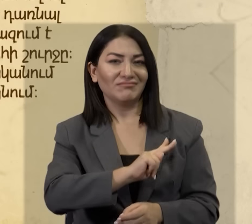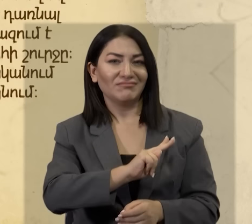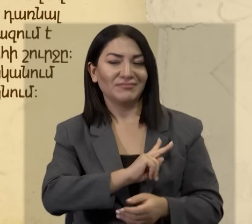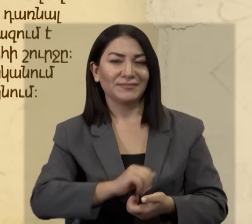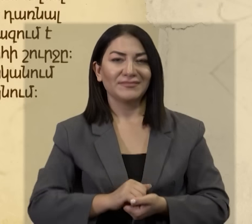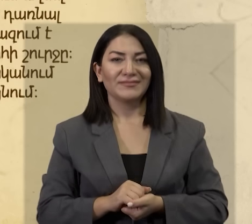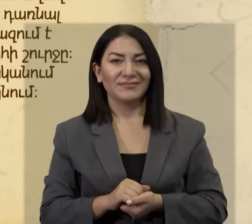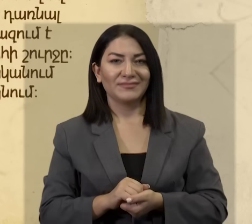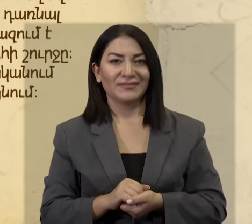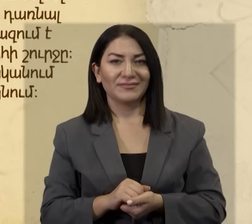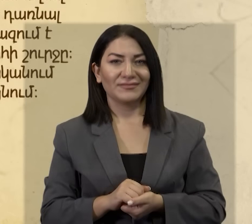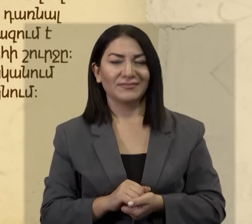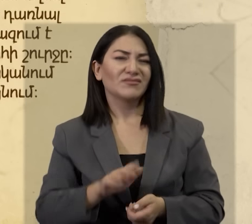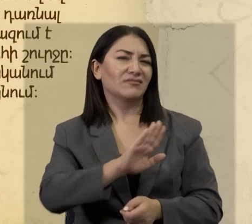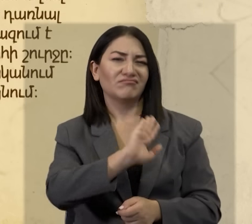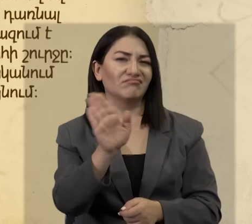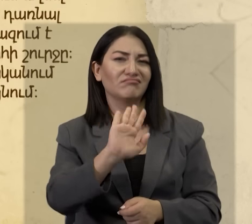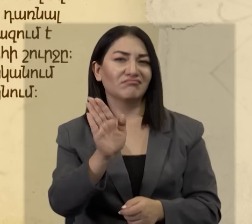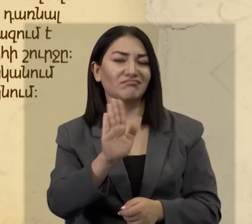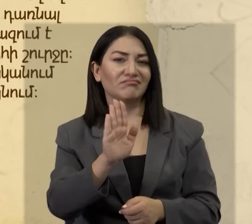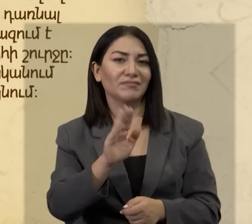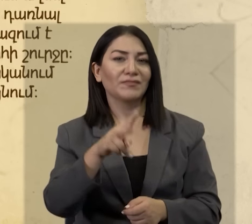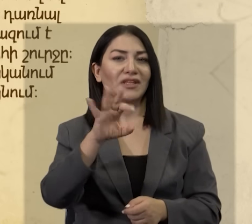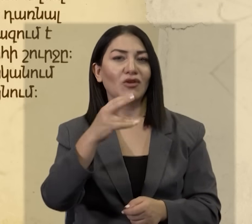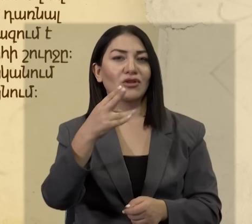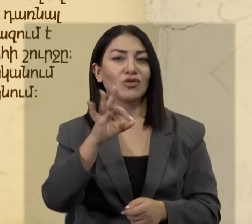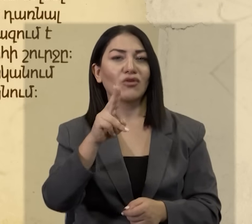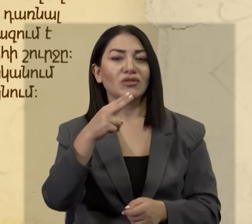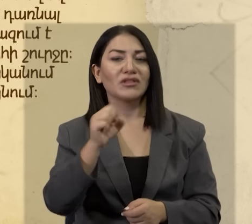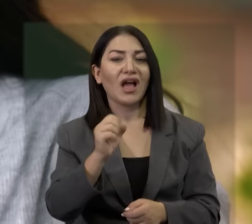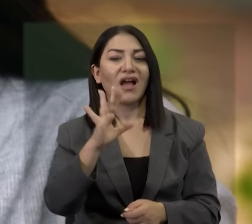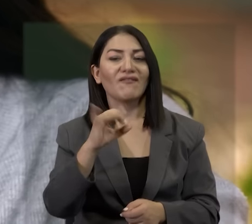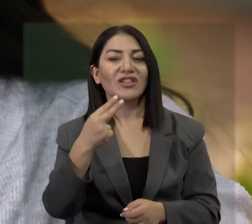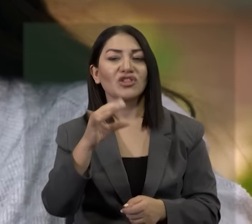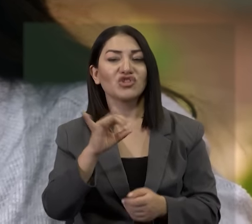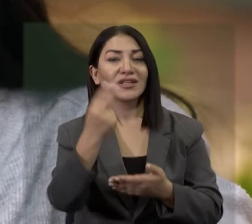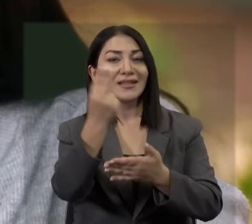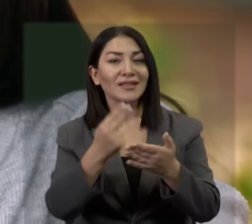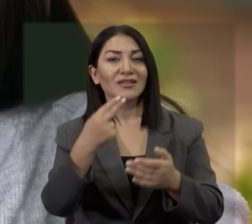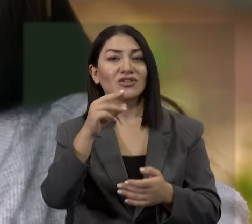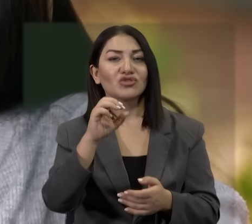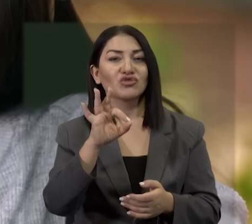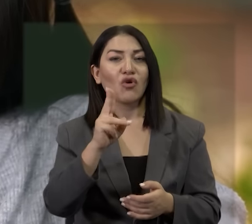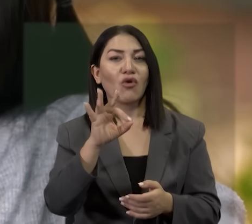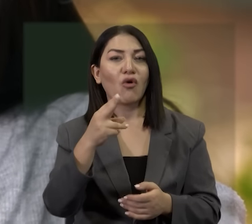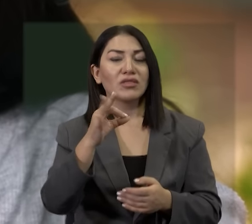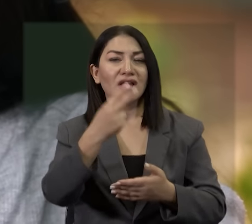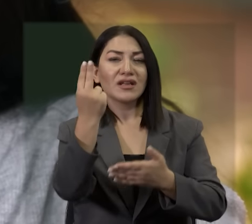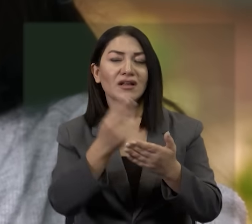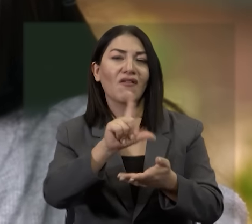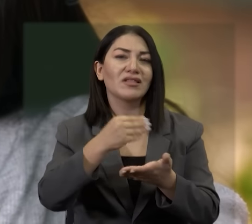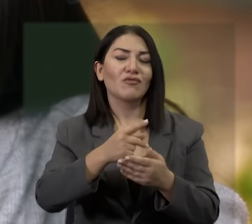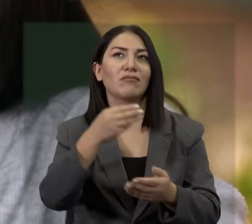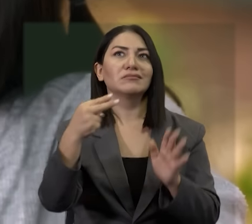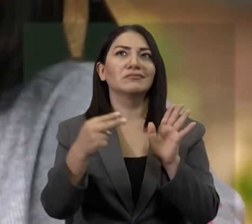է ճանապարհորդել աշխարհի շուրջը։ Ազատ ժամանակը հիմնականում ընկերների հետ է անցկացնում։ Չէ, Լեոնարդո Դա Վինչի ճակատն